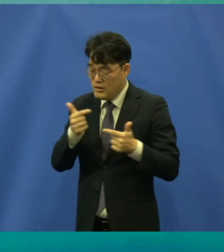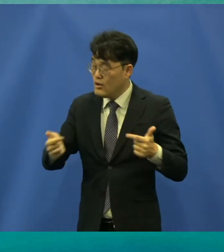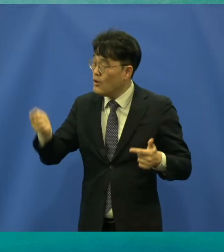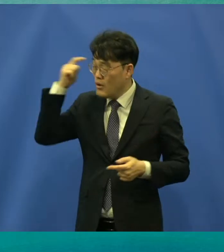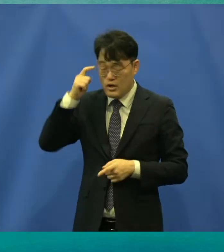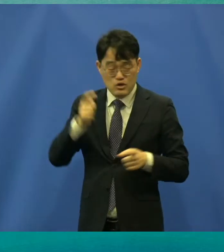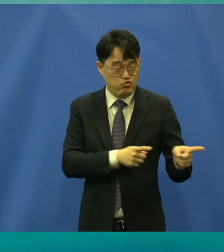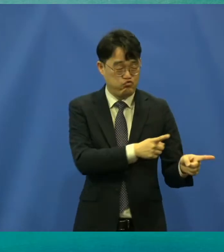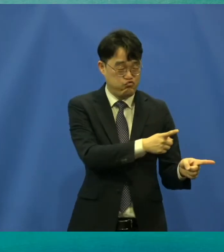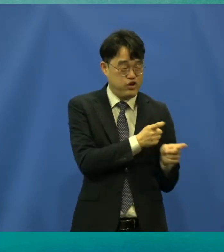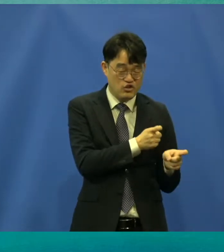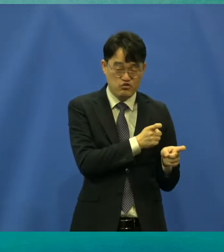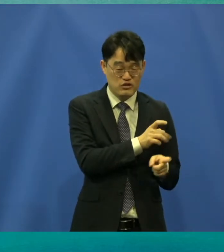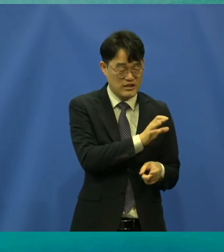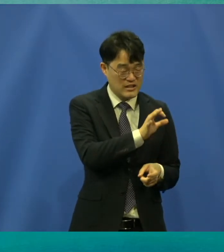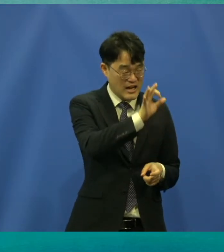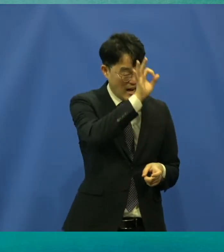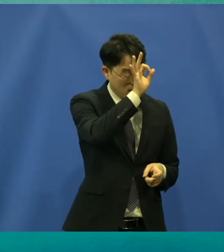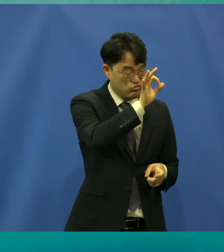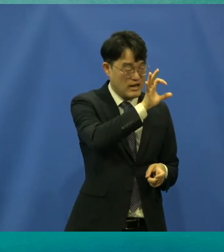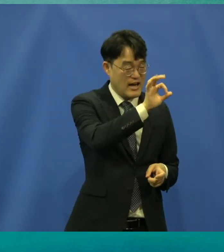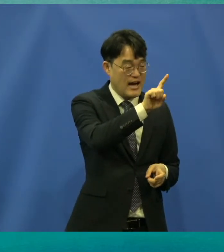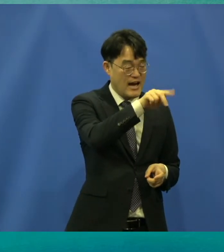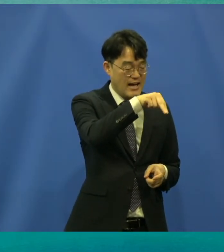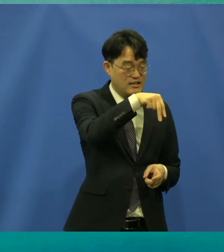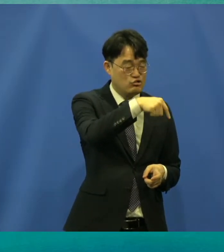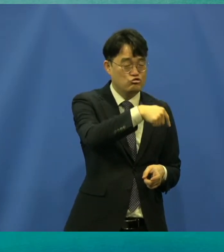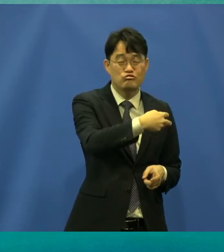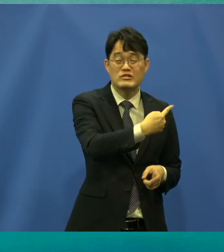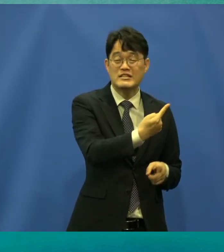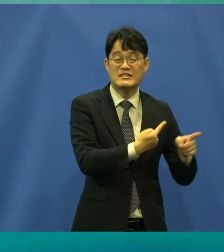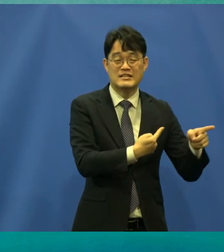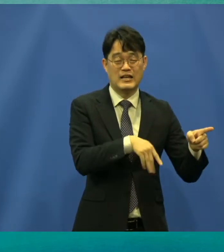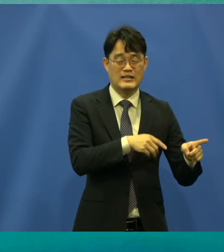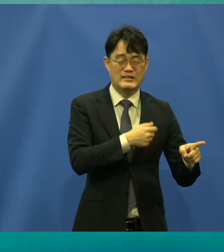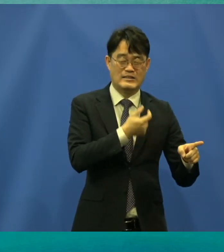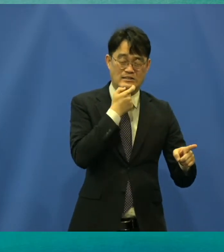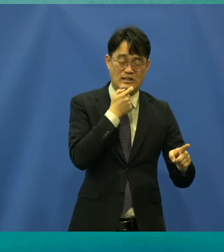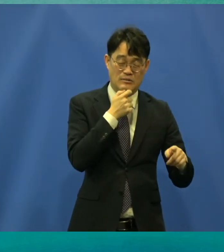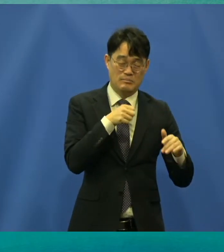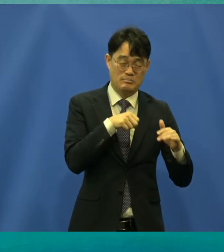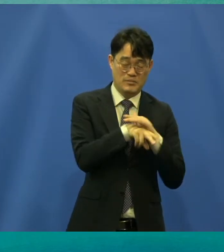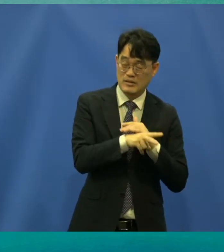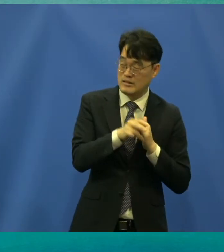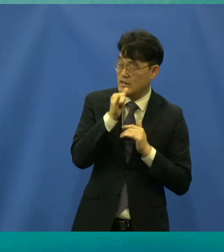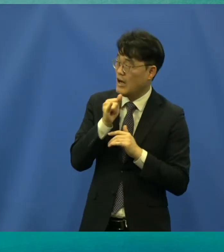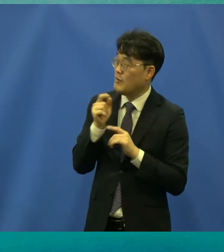니느웨 가기 싫다고 그렇게 마음에 앞에 밝혔는데 하나님 한번 제고해 주시지.